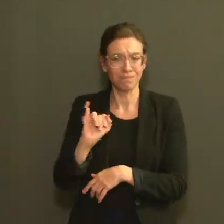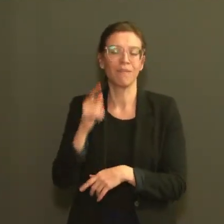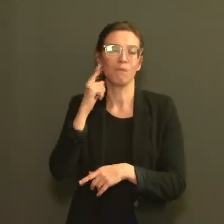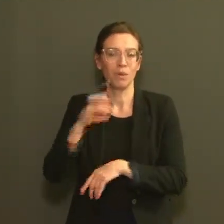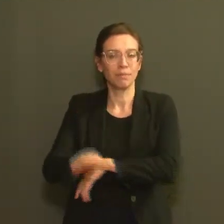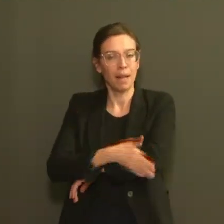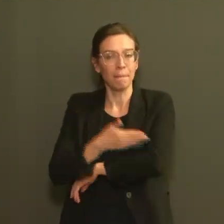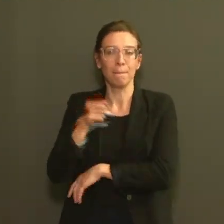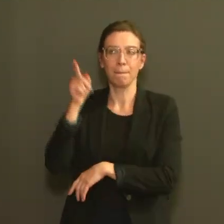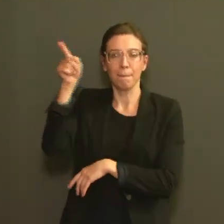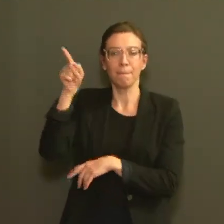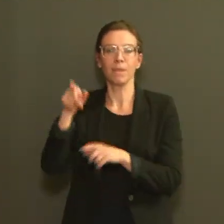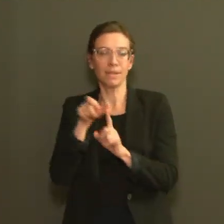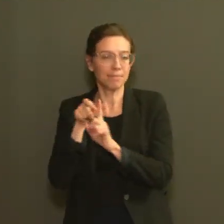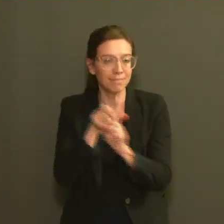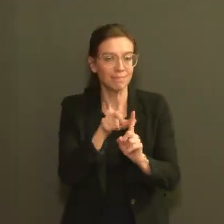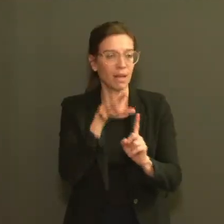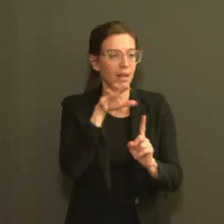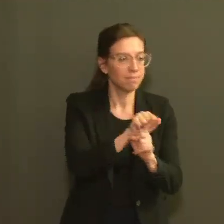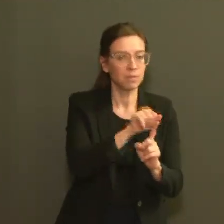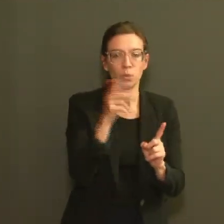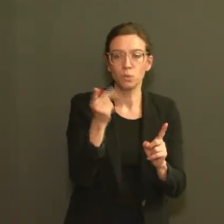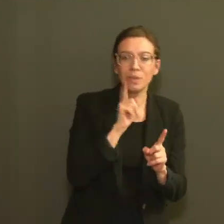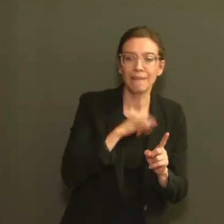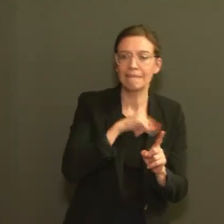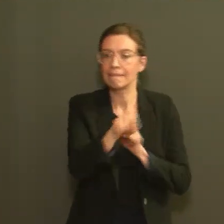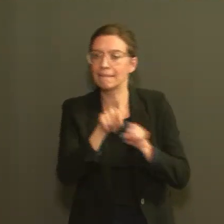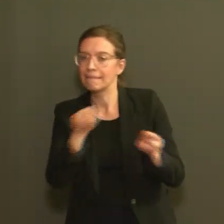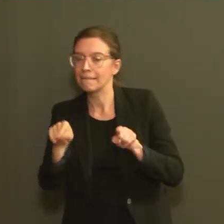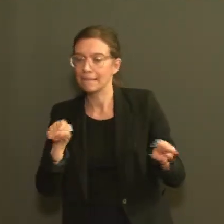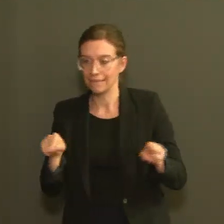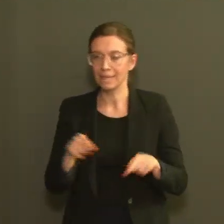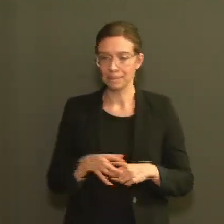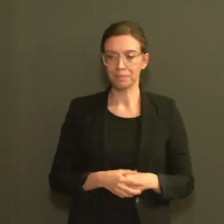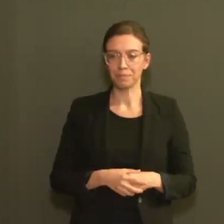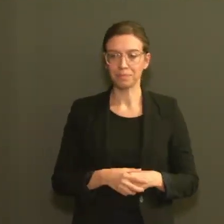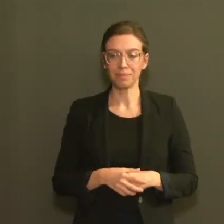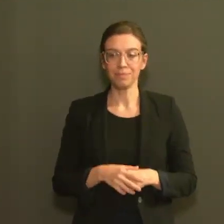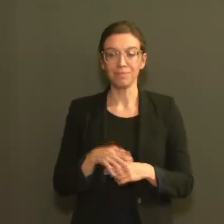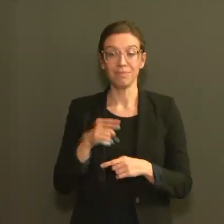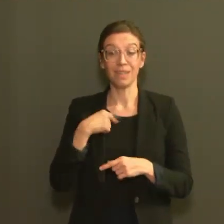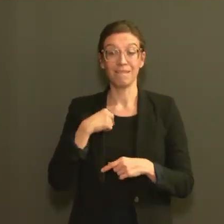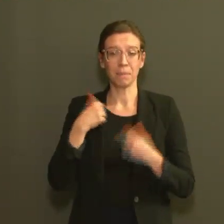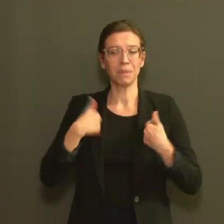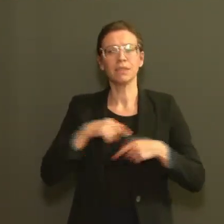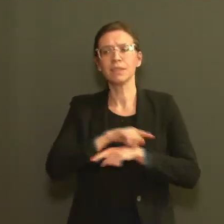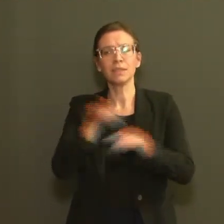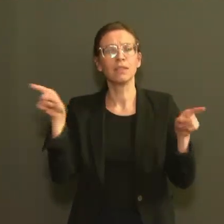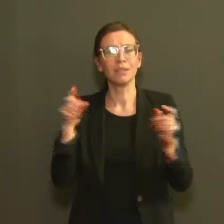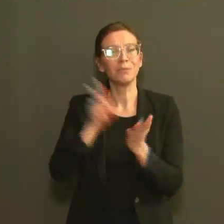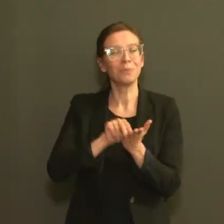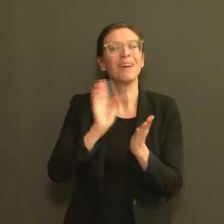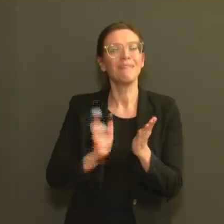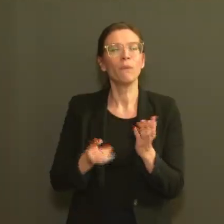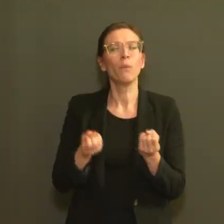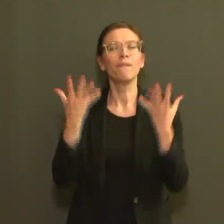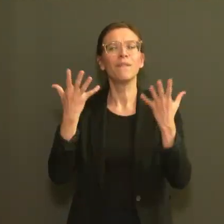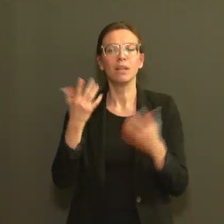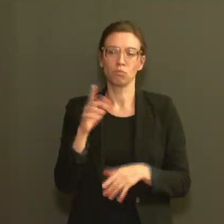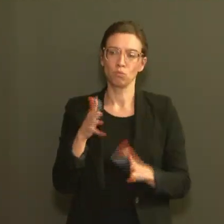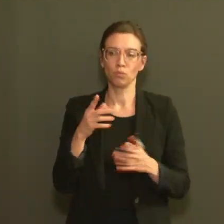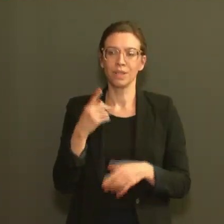komt ongeveer overeen met 15% van de smartphonegebruikers. Dat is al een goed begin, maar dit aantal moet en